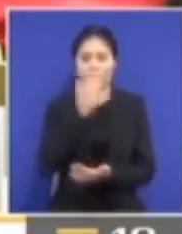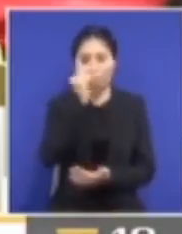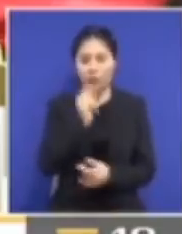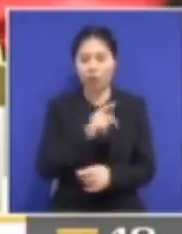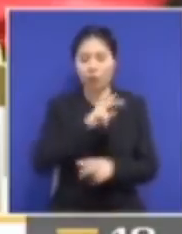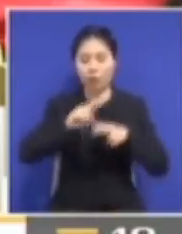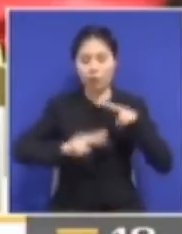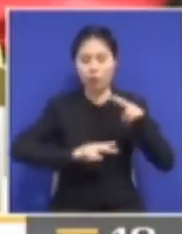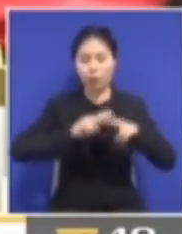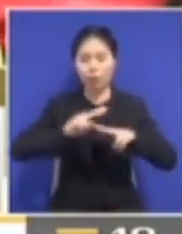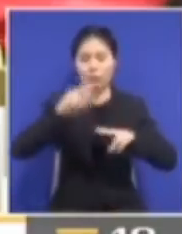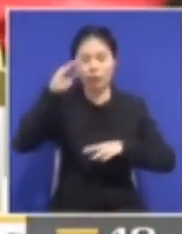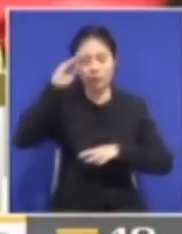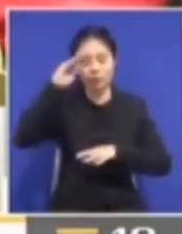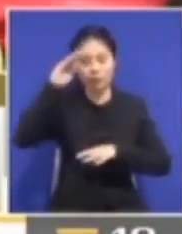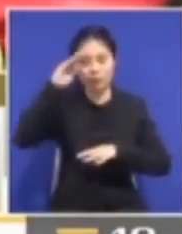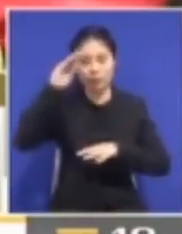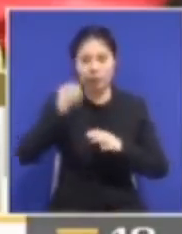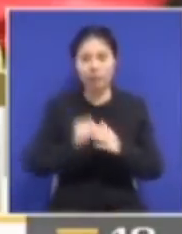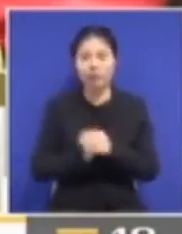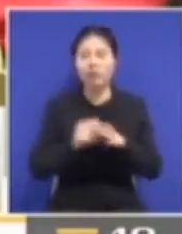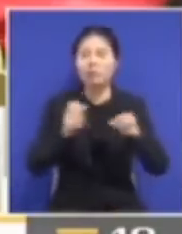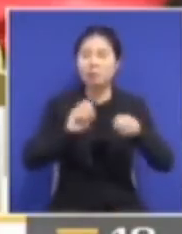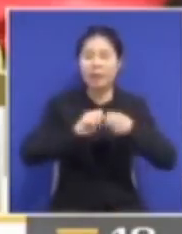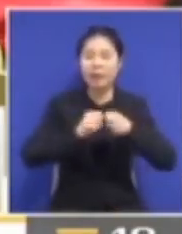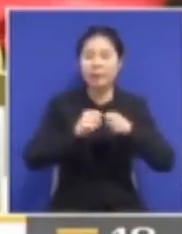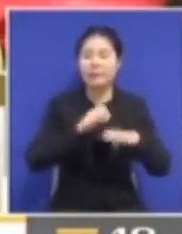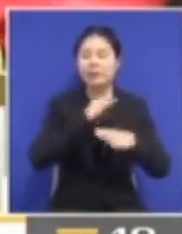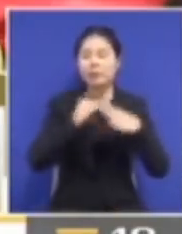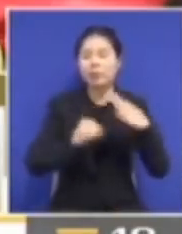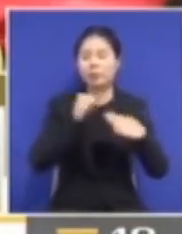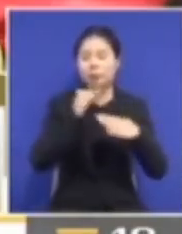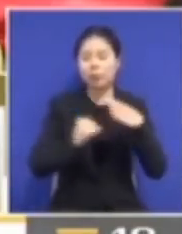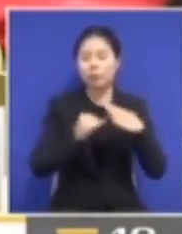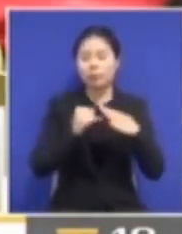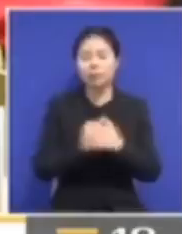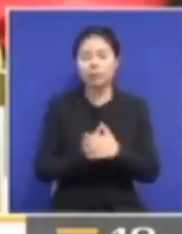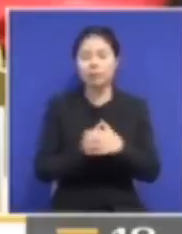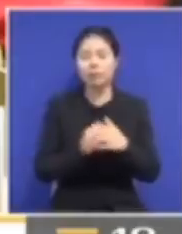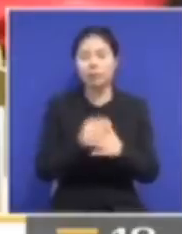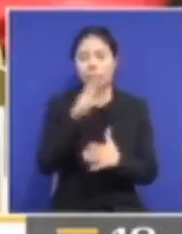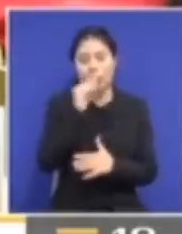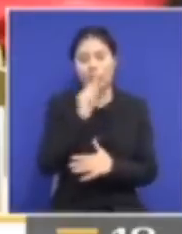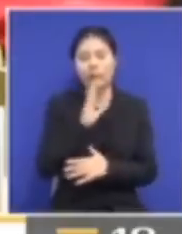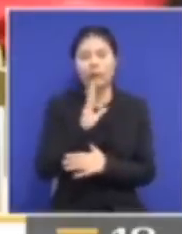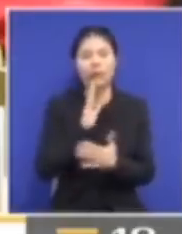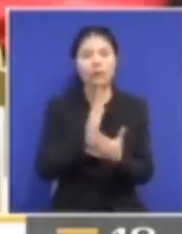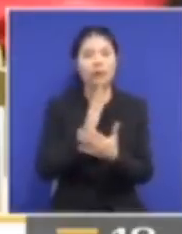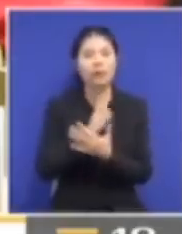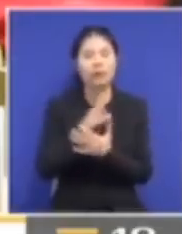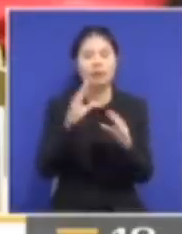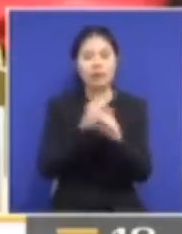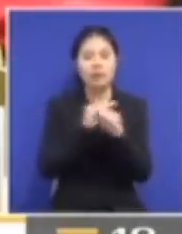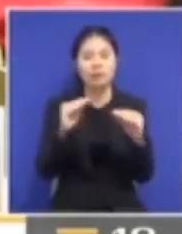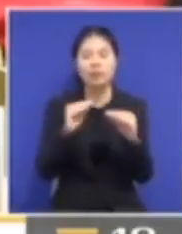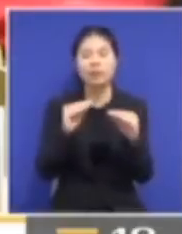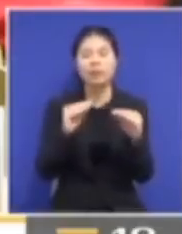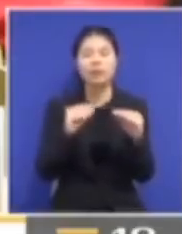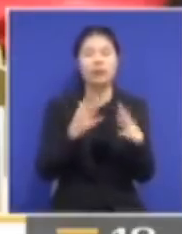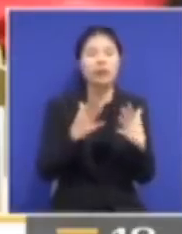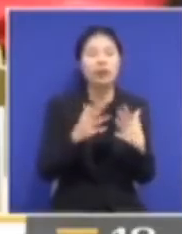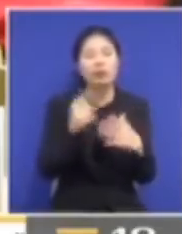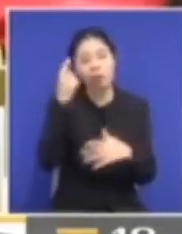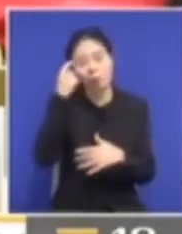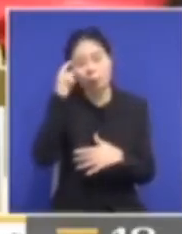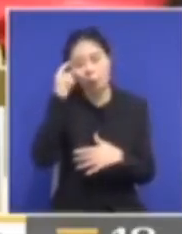ำรวจแห่งชาติก็บอกว่าเฮ้ยไม่มีอะไรจบแค่นี้นะครับไม่ต้องพูดถึงแล้วแล้วก็เงียบมาถึงปัจจุบันถามว่าพฤ